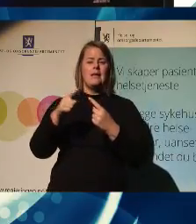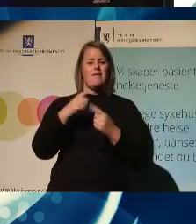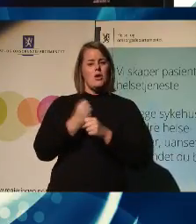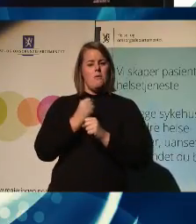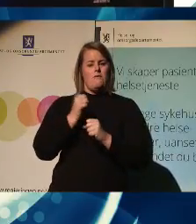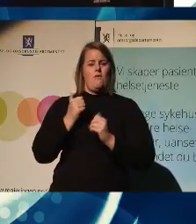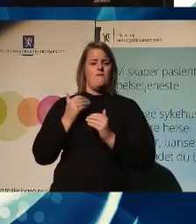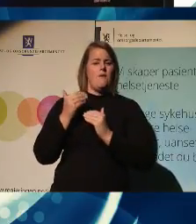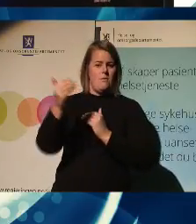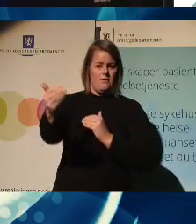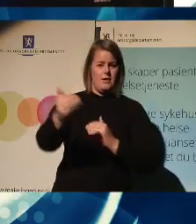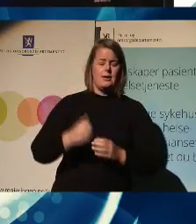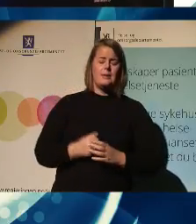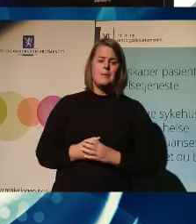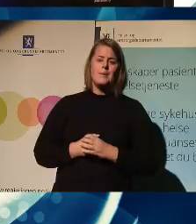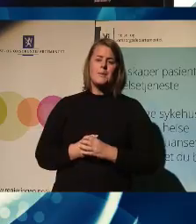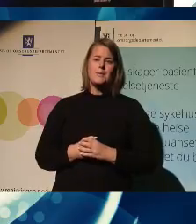fremover.